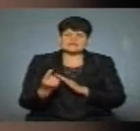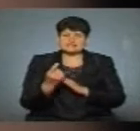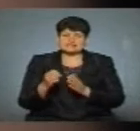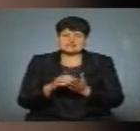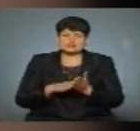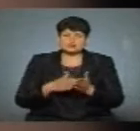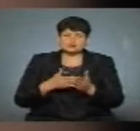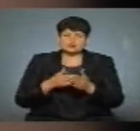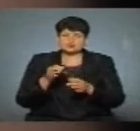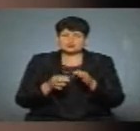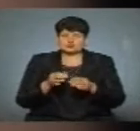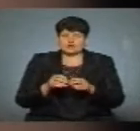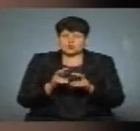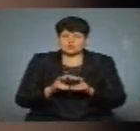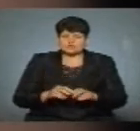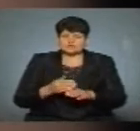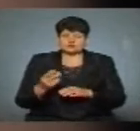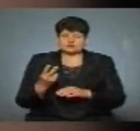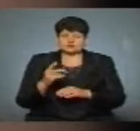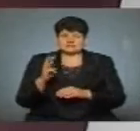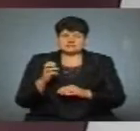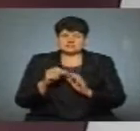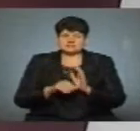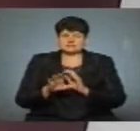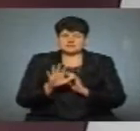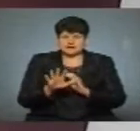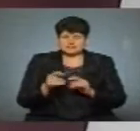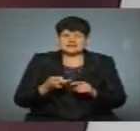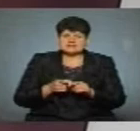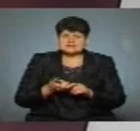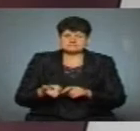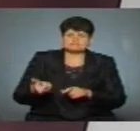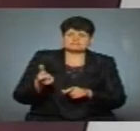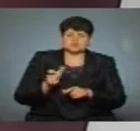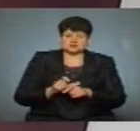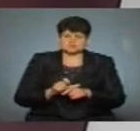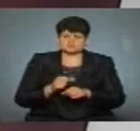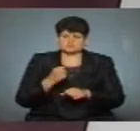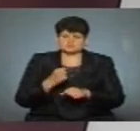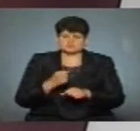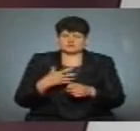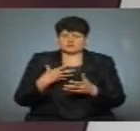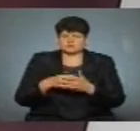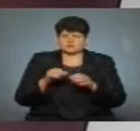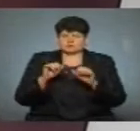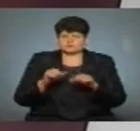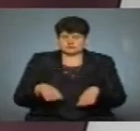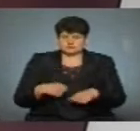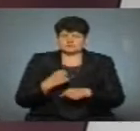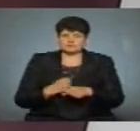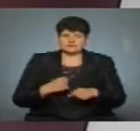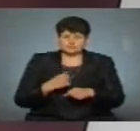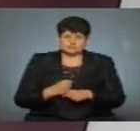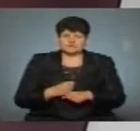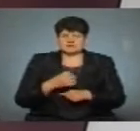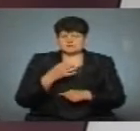досудових розслідувань за частиною 2 статті 365. Це перевищення службових повноважень. Патрульним, які затримували Володимира,